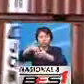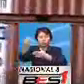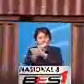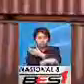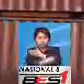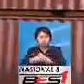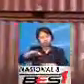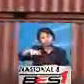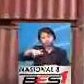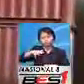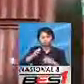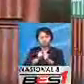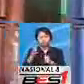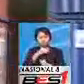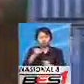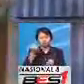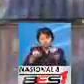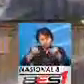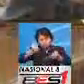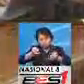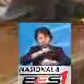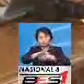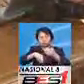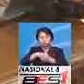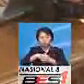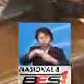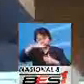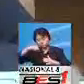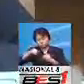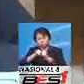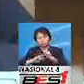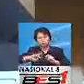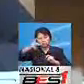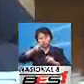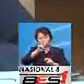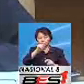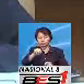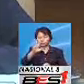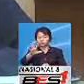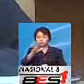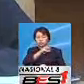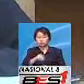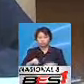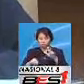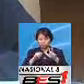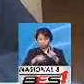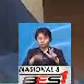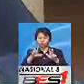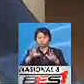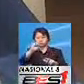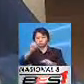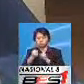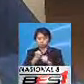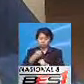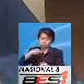yang sederhana. Sementara itu, inflasi secara keseluruhan diunjurkan meningkat antara 2.5 dan 3.5%